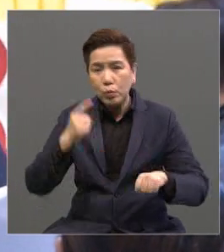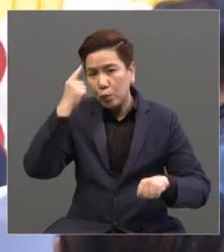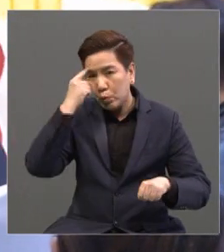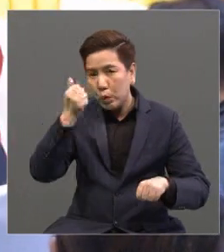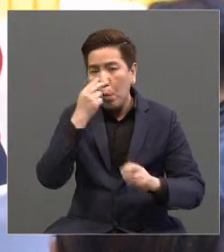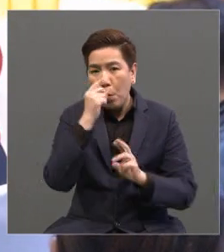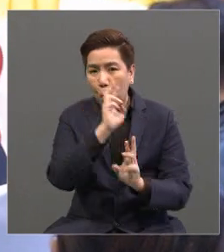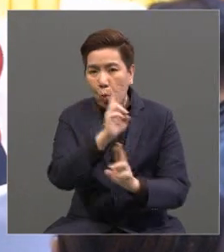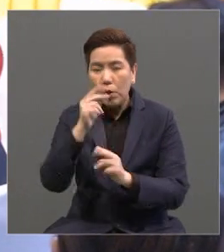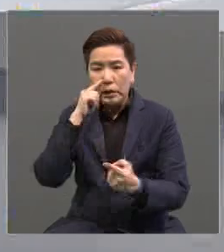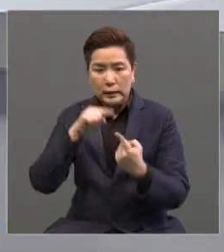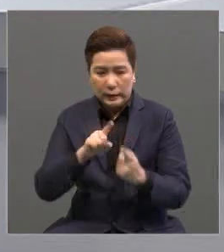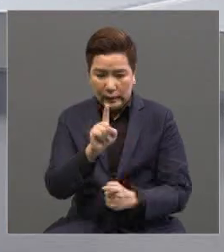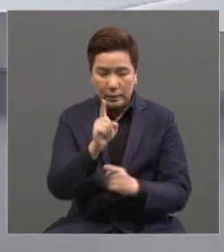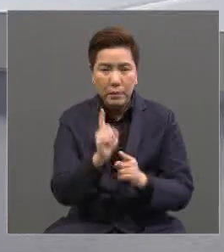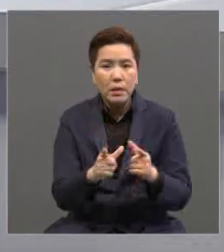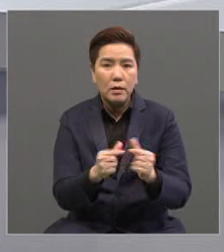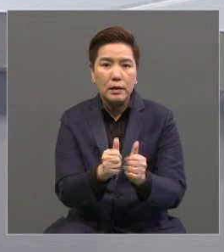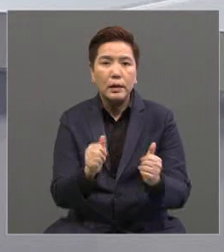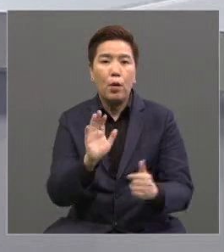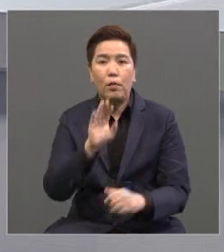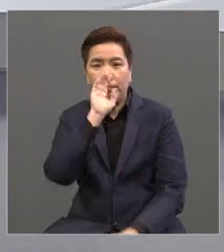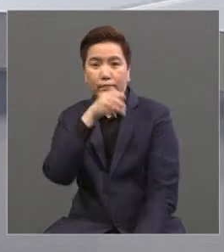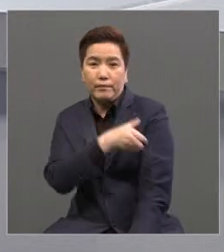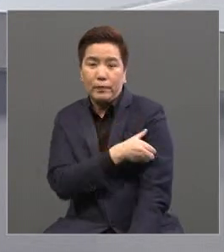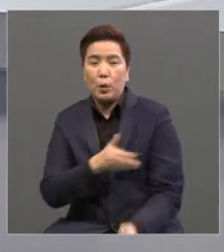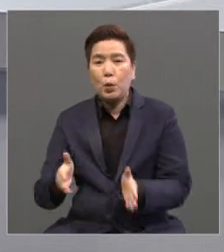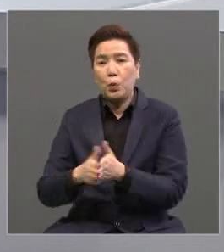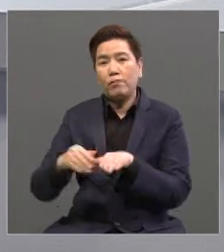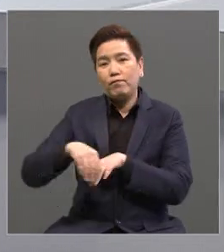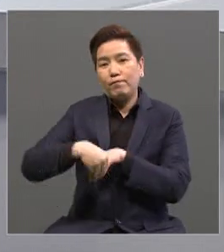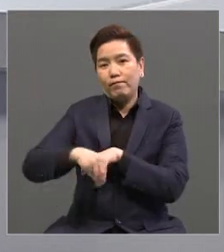วังกันสักนิดนึงนะคะแล้วก็นี่ก็เป็นอีกหนึ่งแคมเปญดีๆจากทางกทม.ร่วมกับภาคีเครือข่ายนั่นเองค่ะ